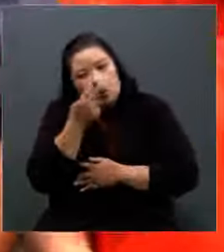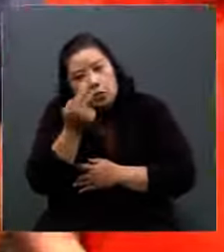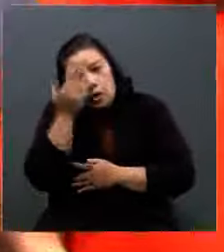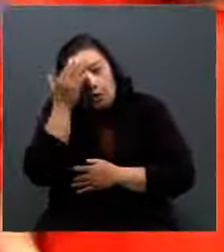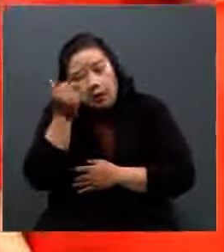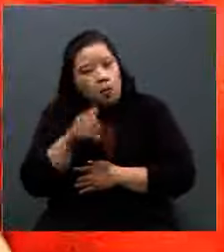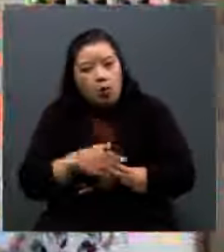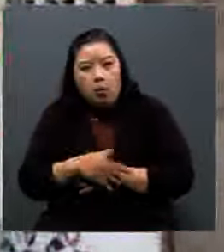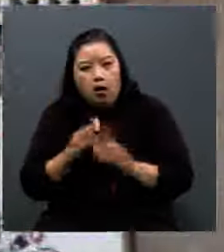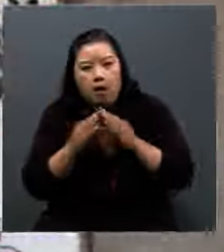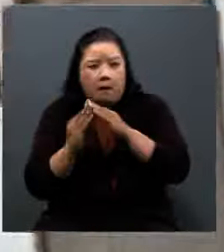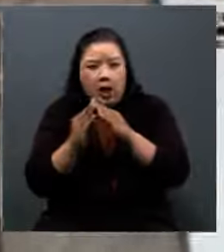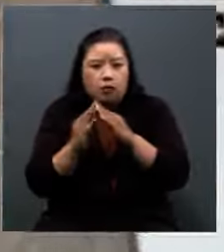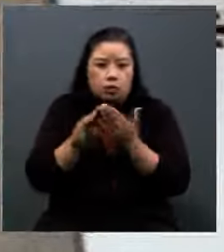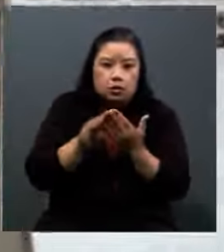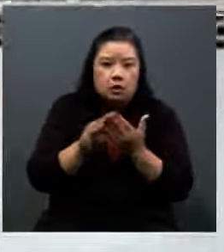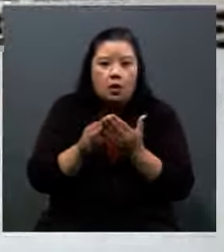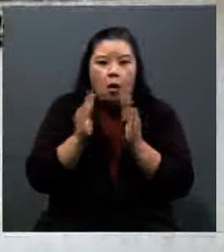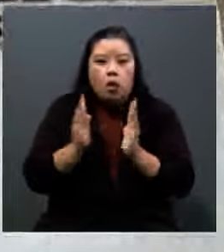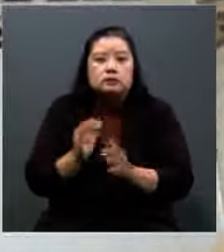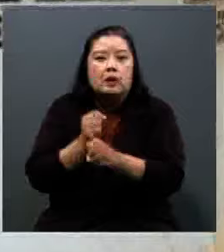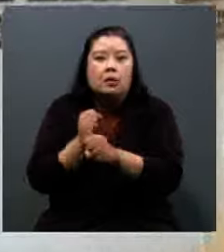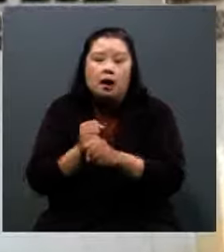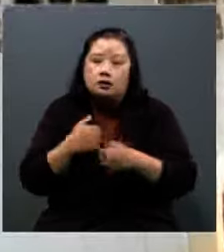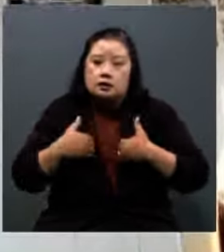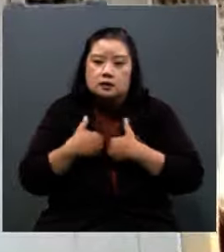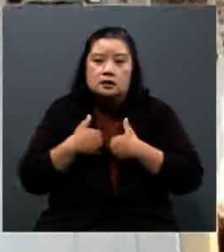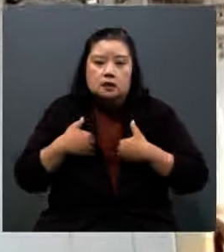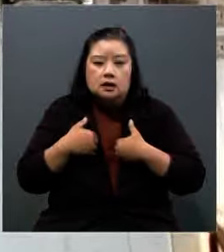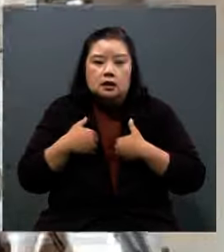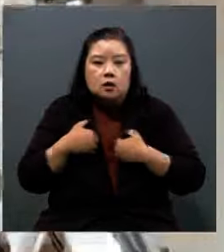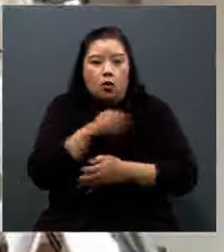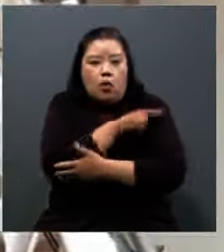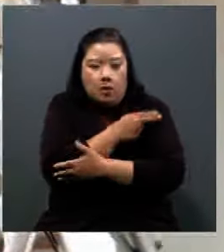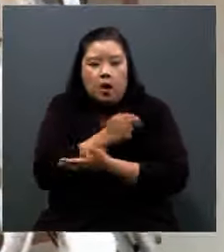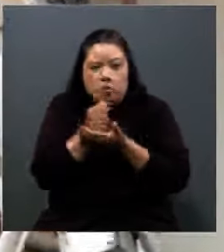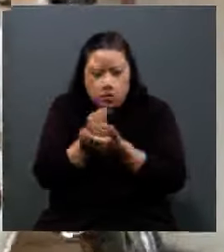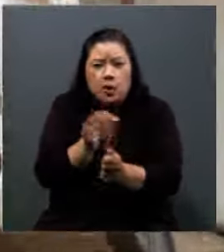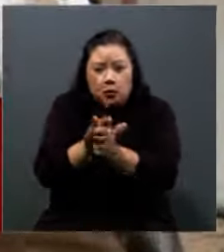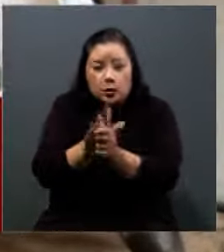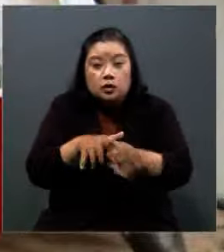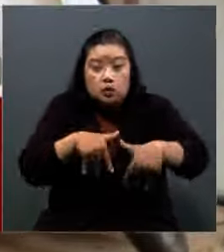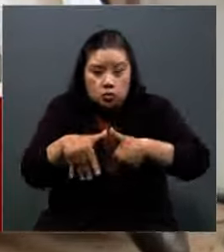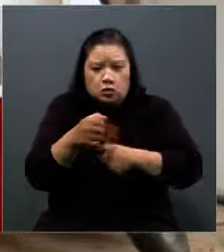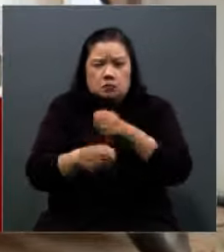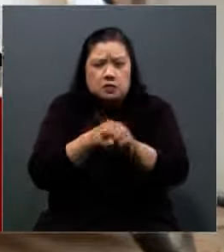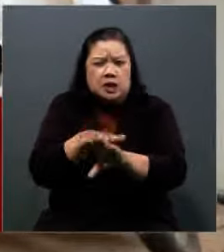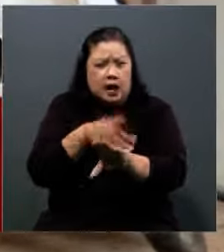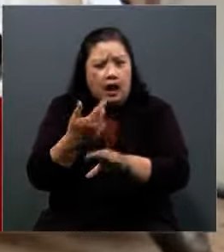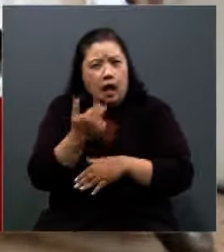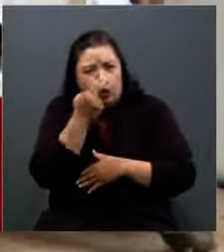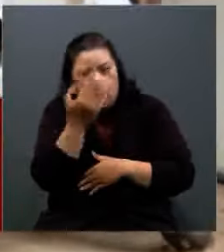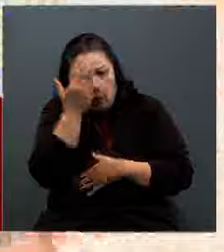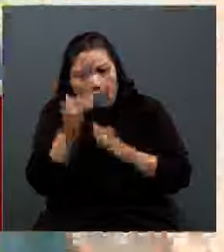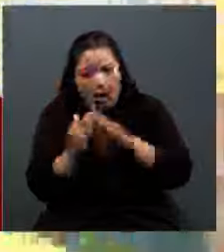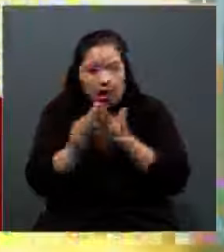ฮะนี่คือที่อยู่อาศัยของคนที่เขาทำงานหนักเพื่อดูแลชีวิตประชาชนน่ะมันทรุดโทรมเพราะว่าสร้างมาหลายปีแล้วท่านนายกออกปากเลยว่าอย